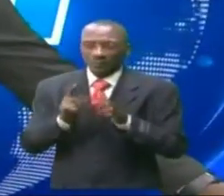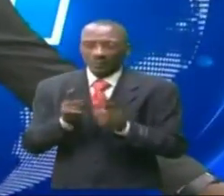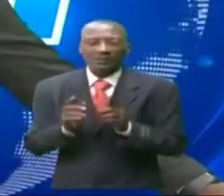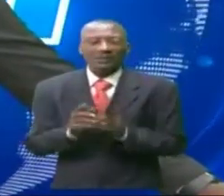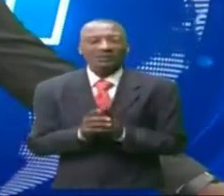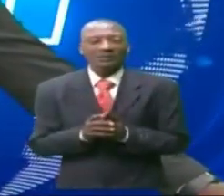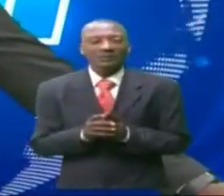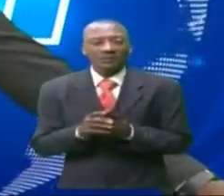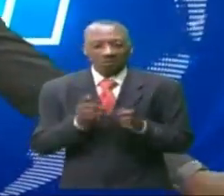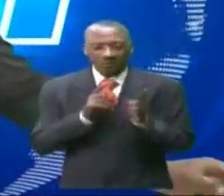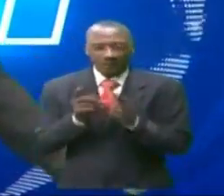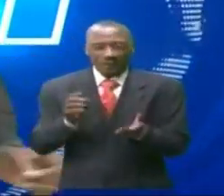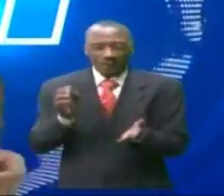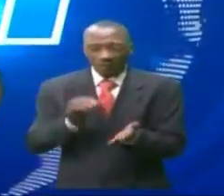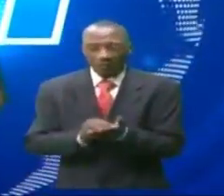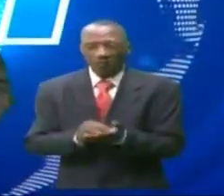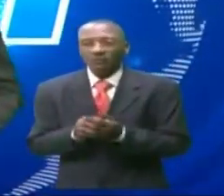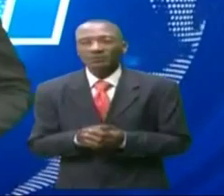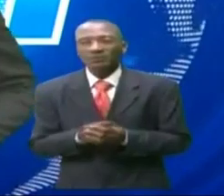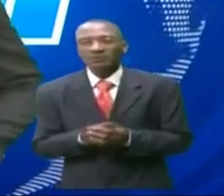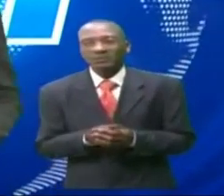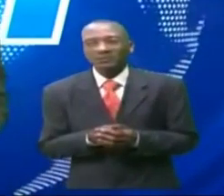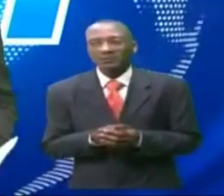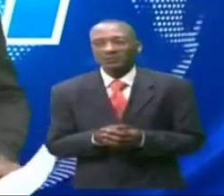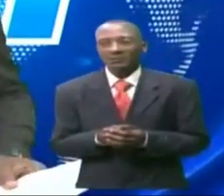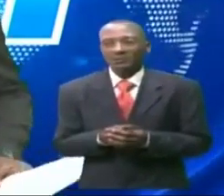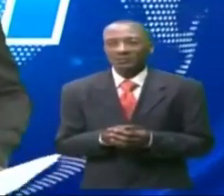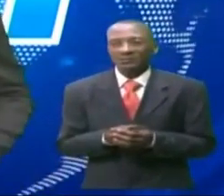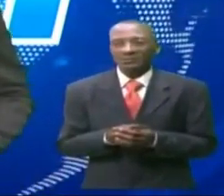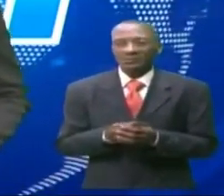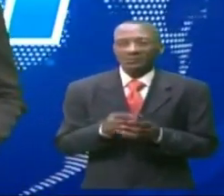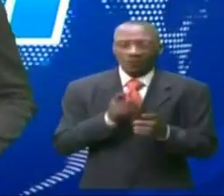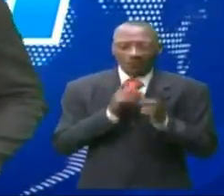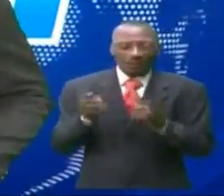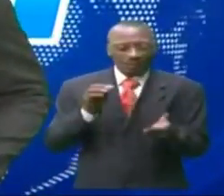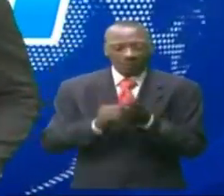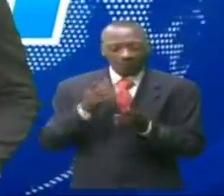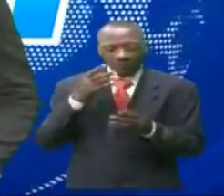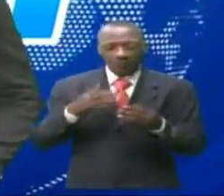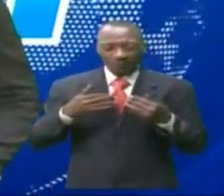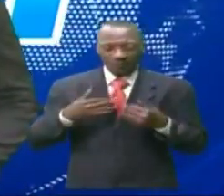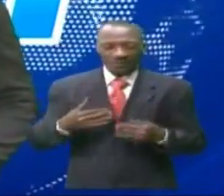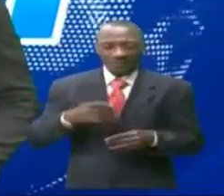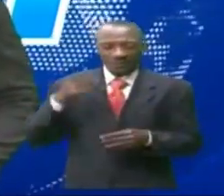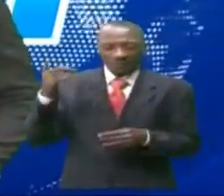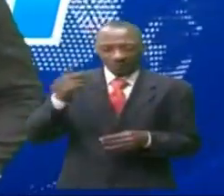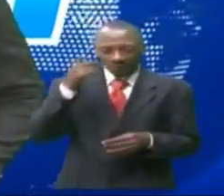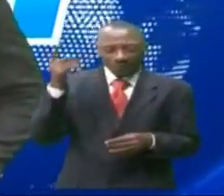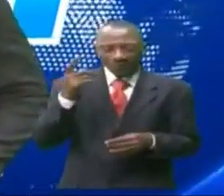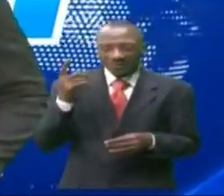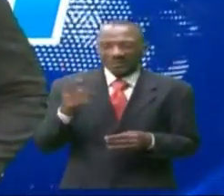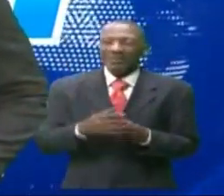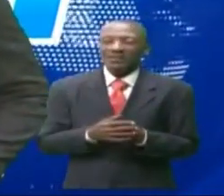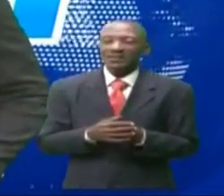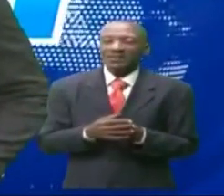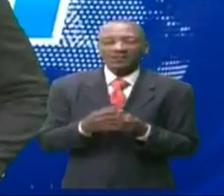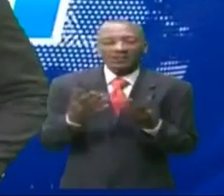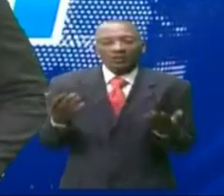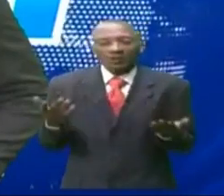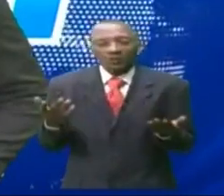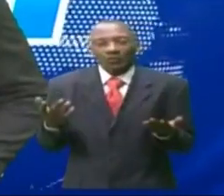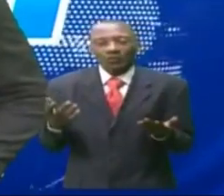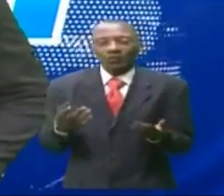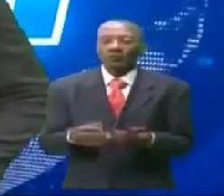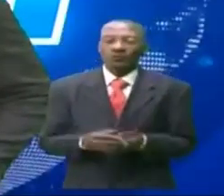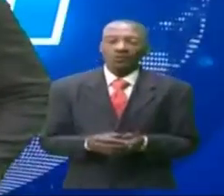Kassaï oriental avant le lancement de ces vastes programmes du président de la République, le FAM de Kabeya-Kamanga, était prise en charge par le